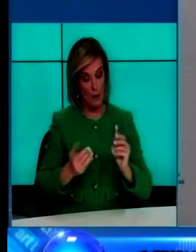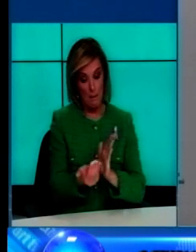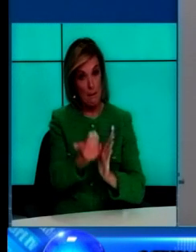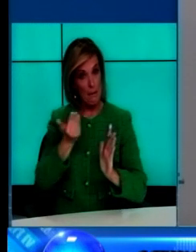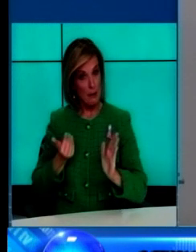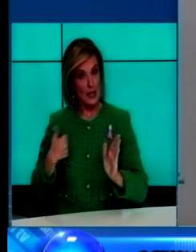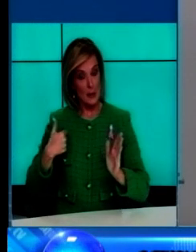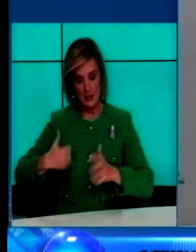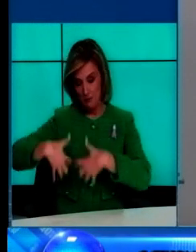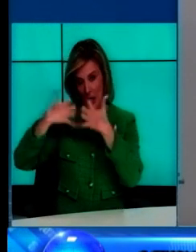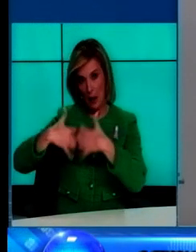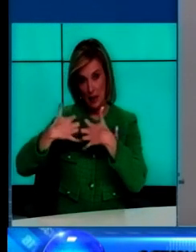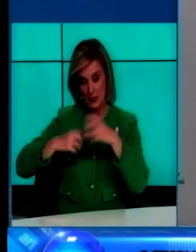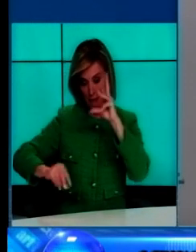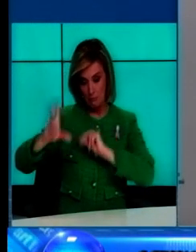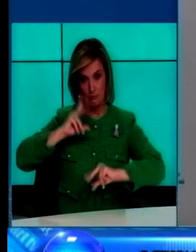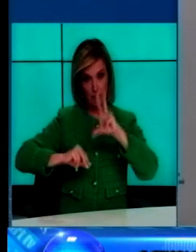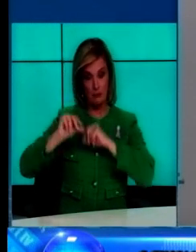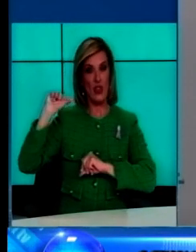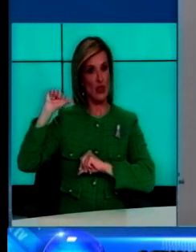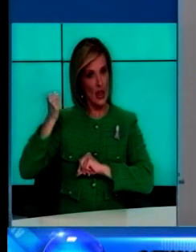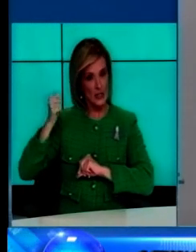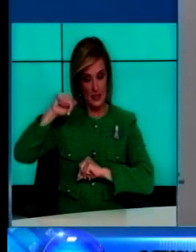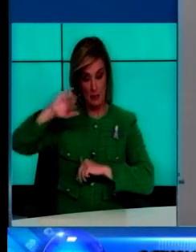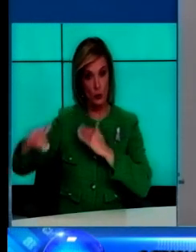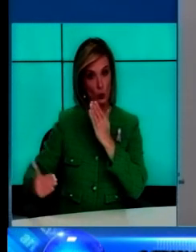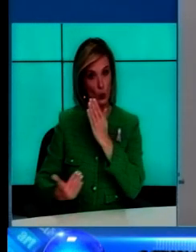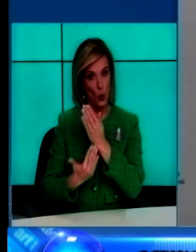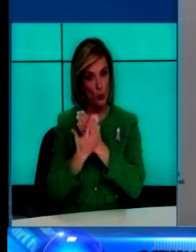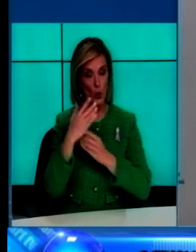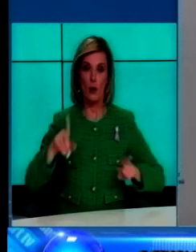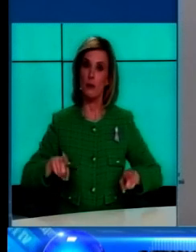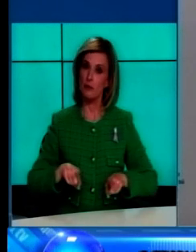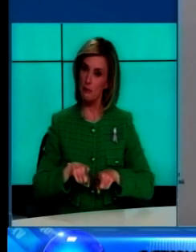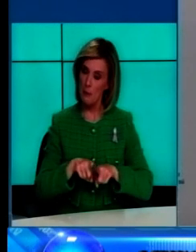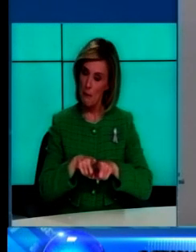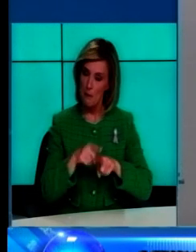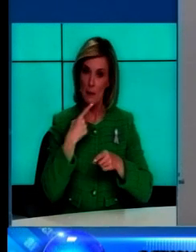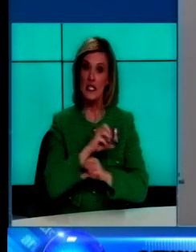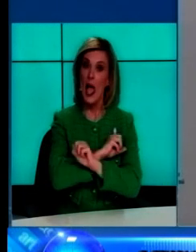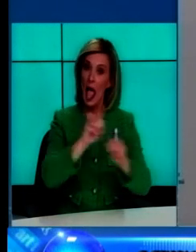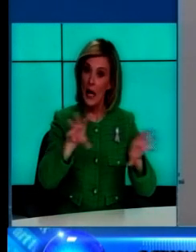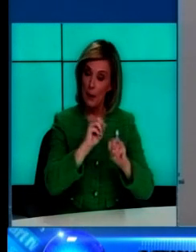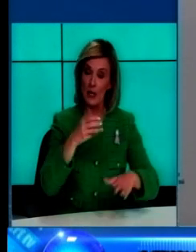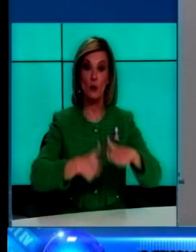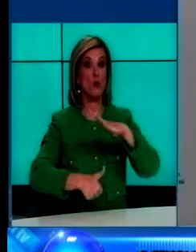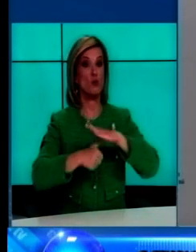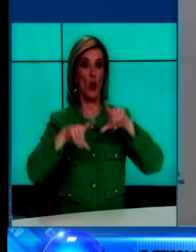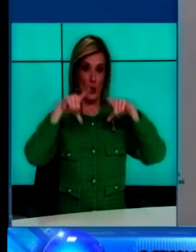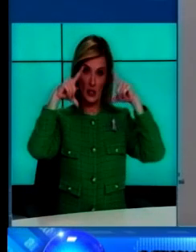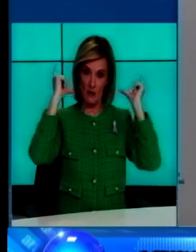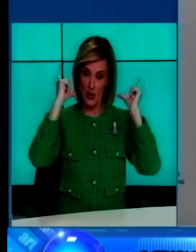ήταν 1.200 λιγότεροι. Όπως τόνισε ο καθηγητής, δεδομένα από τη Ρουμανία, με εμβολιαστική κάλυψη του πληθυσμού γύρω